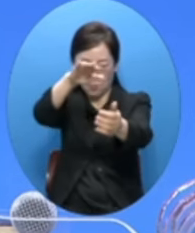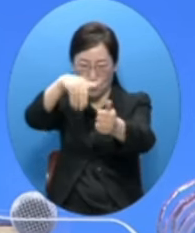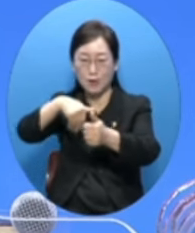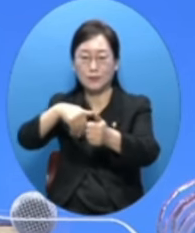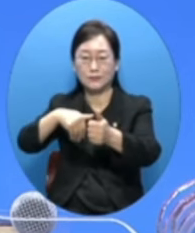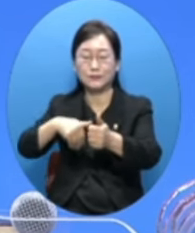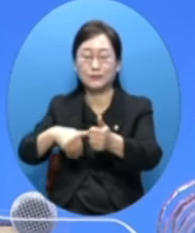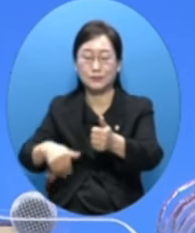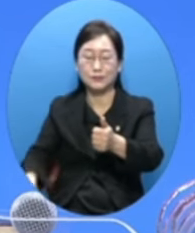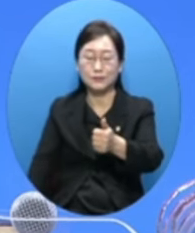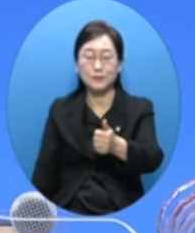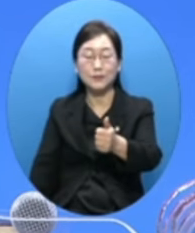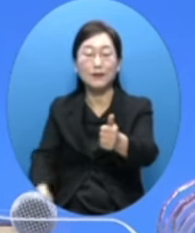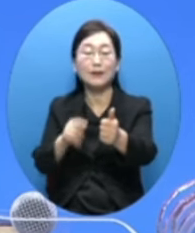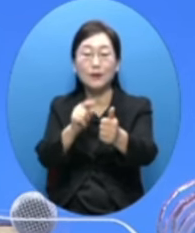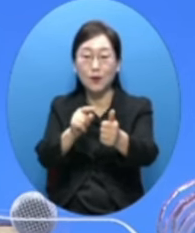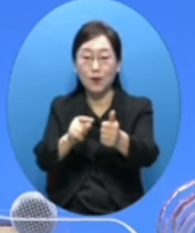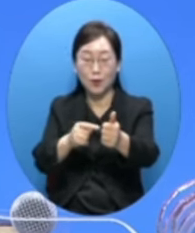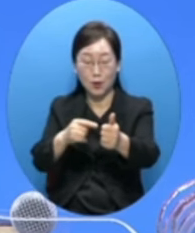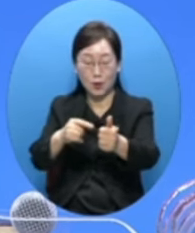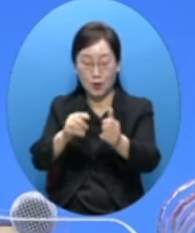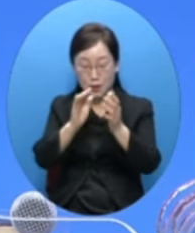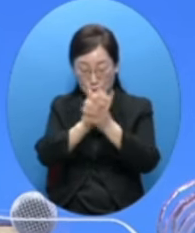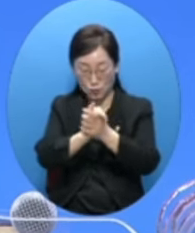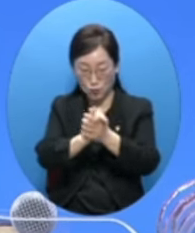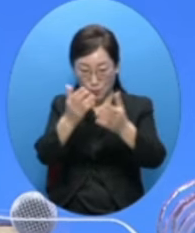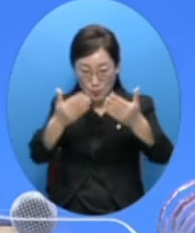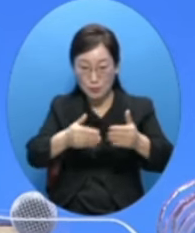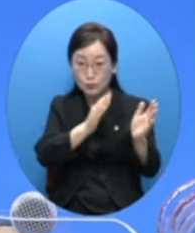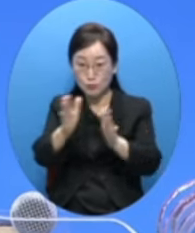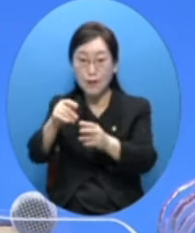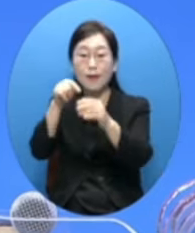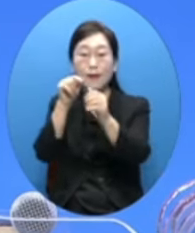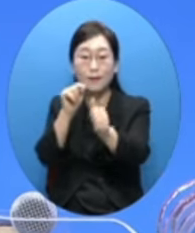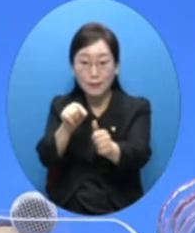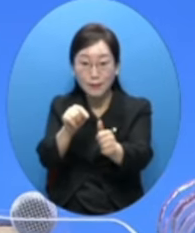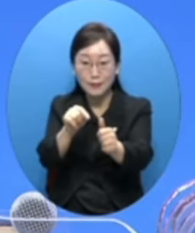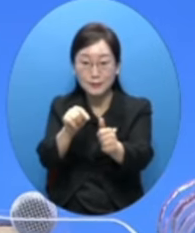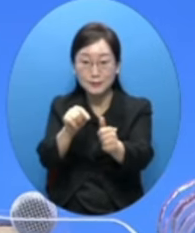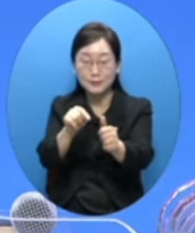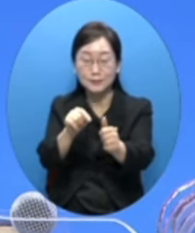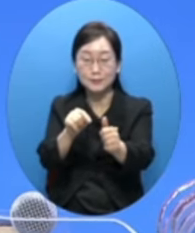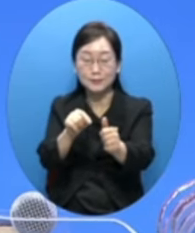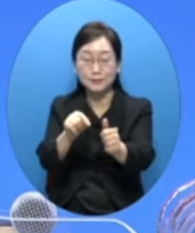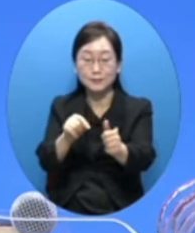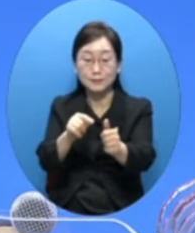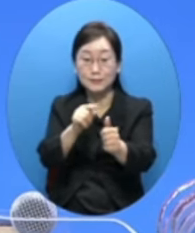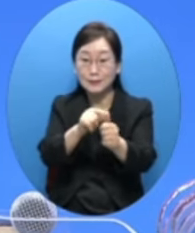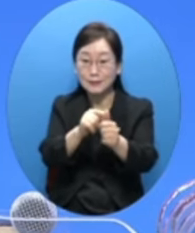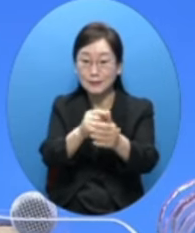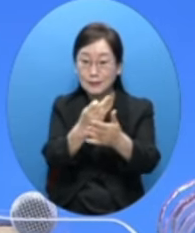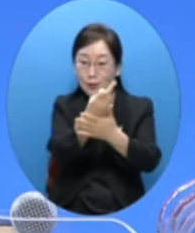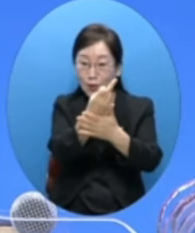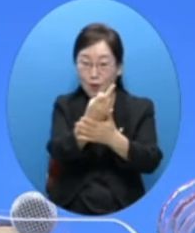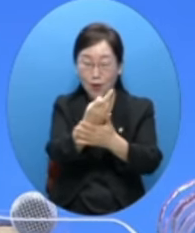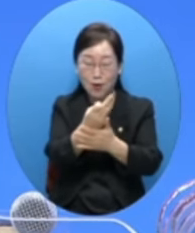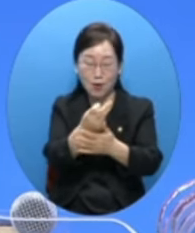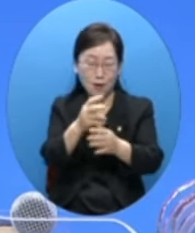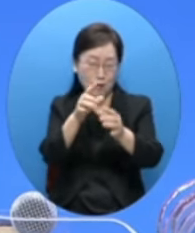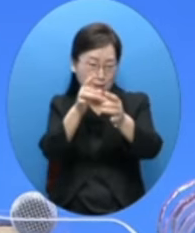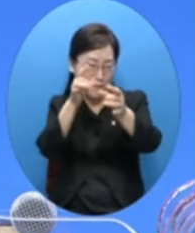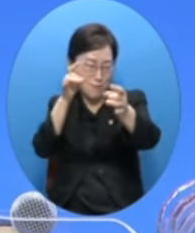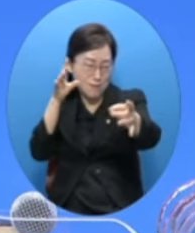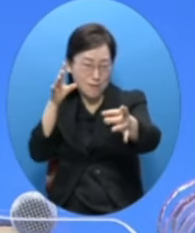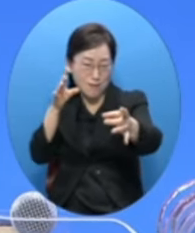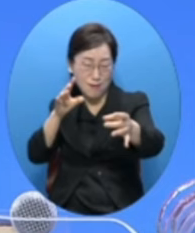너 나에게 기도받을 준비를 해라. 그러니까 에서는 사냥꾼이라 나가서 아버지에게